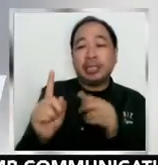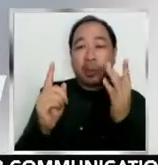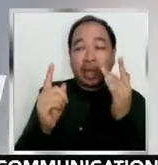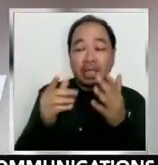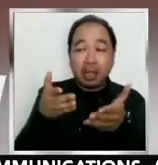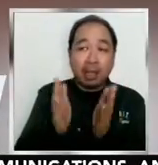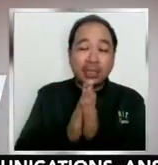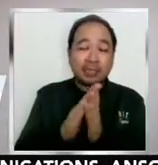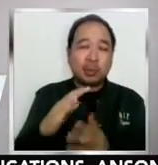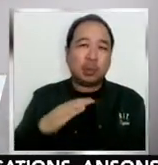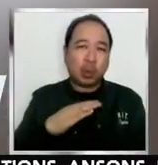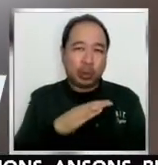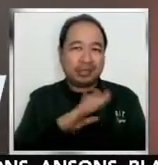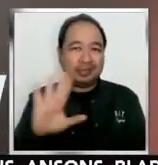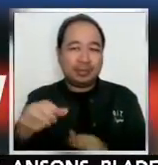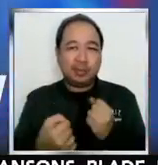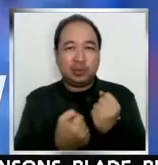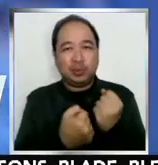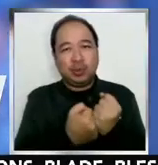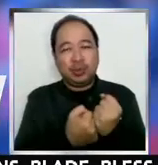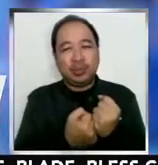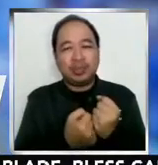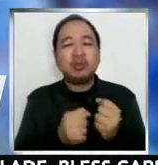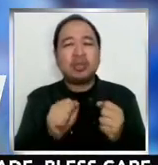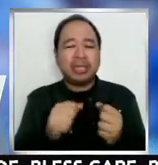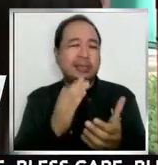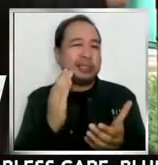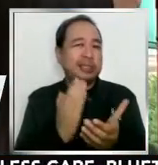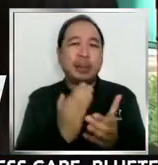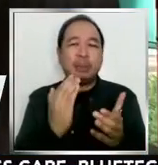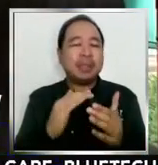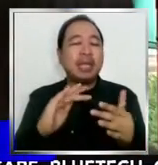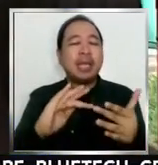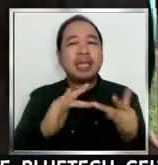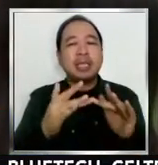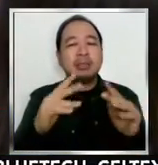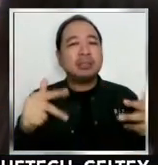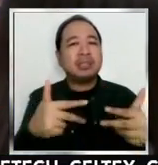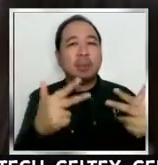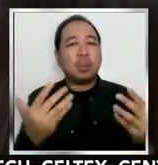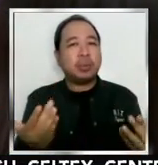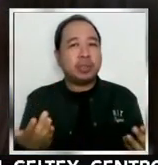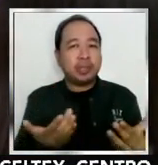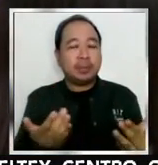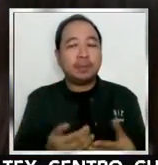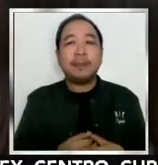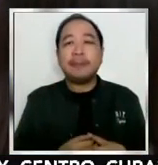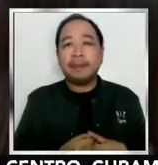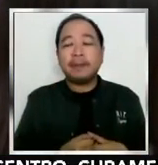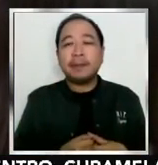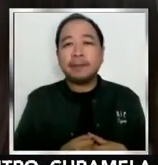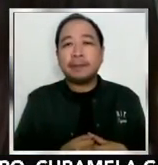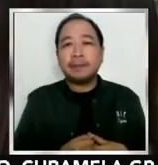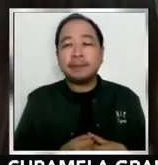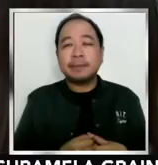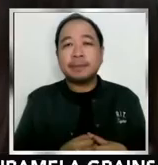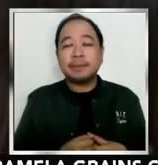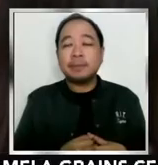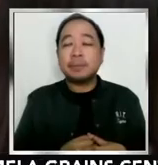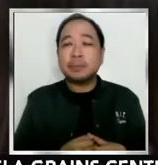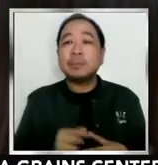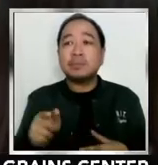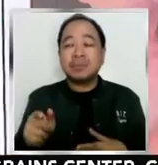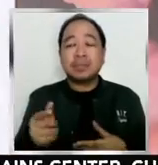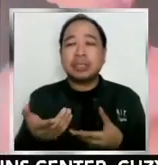suporta para wag nang makapag-operate muli ang isabong. Magtiwala sa ating sistema, sa ating justice